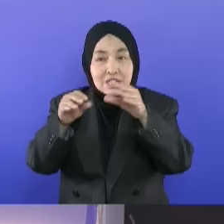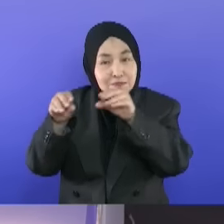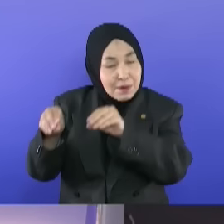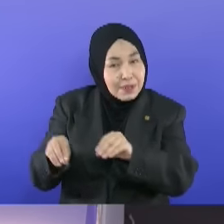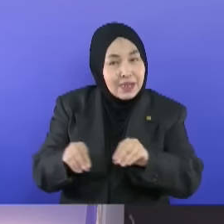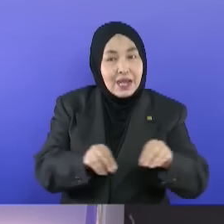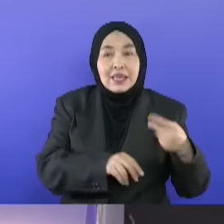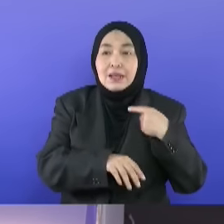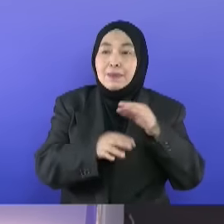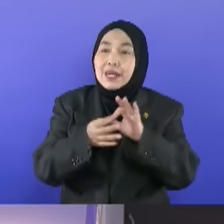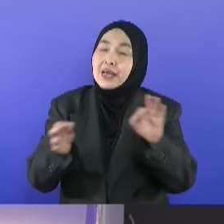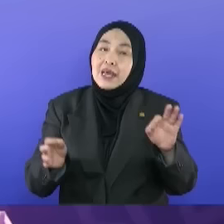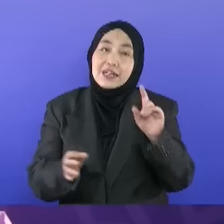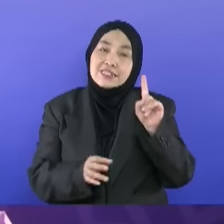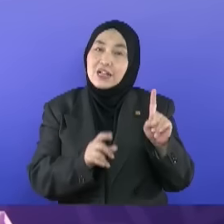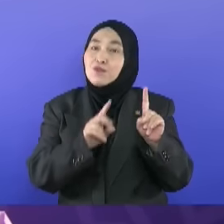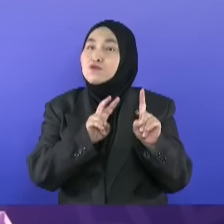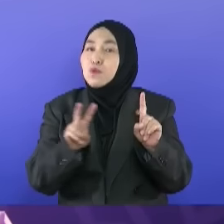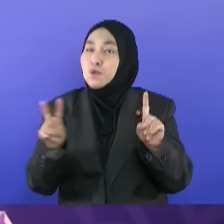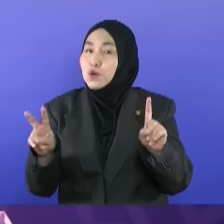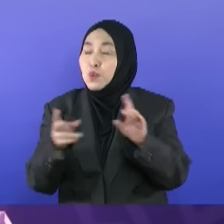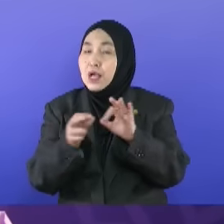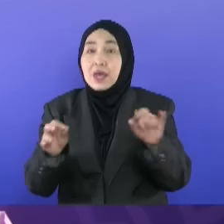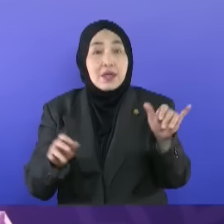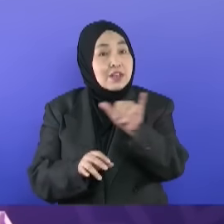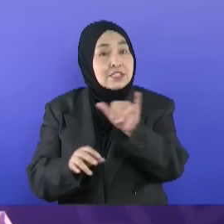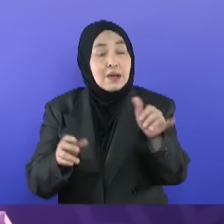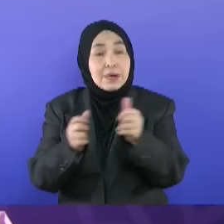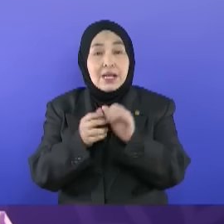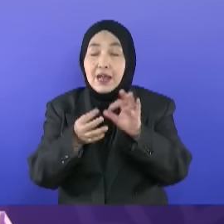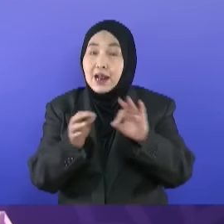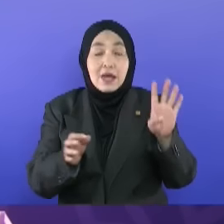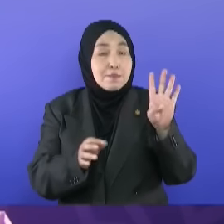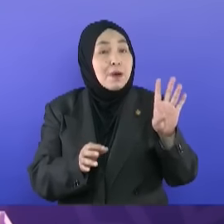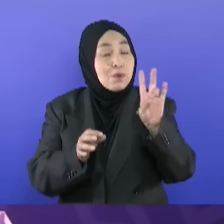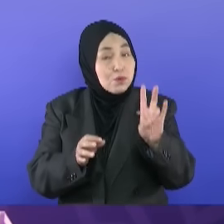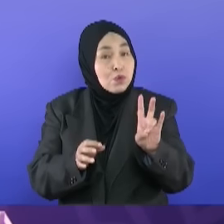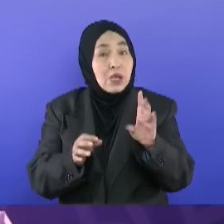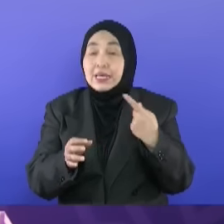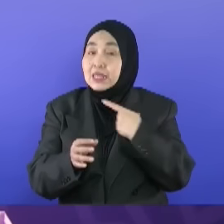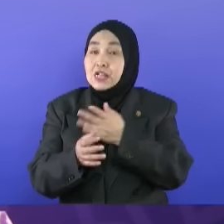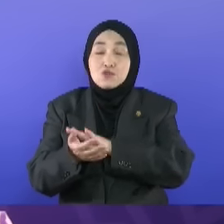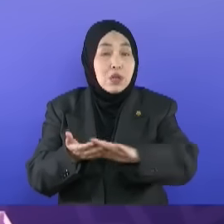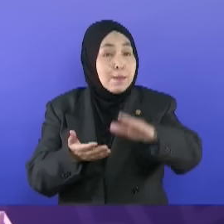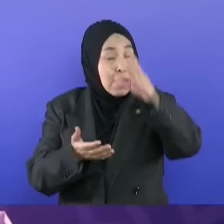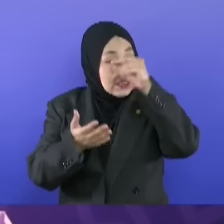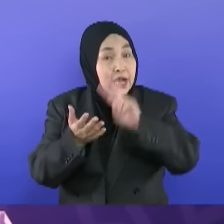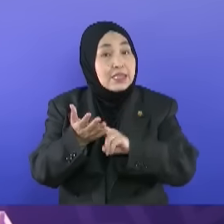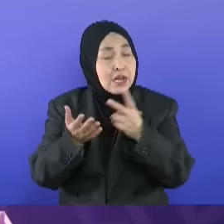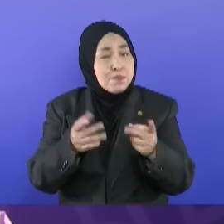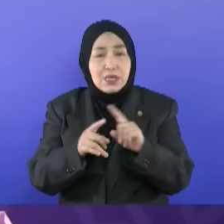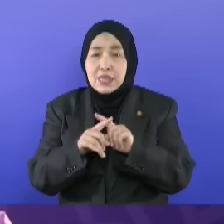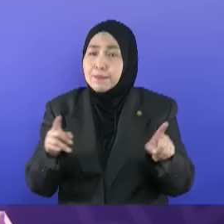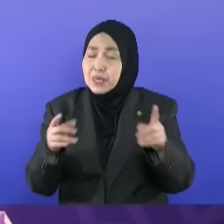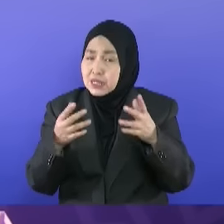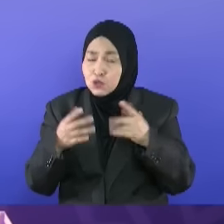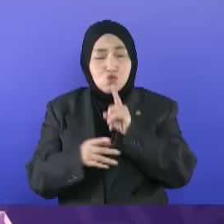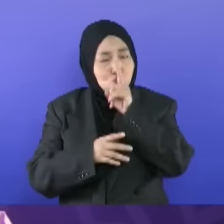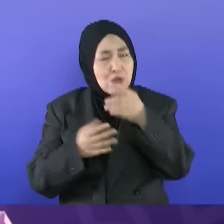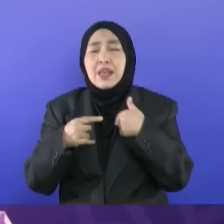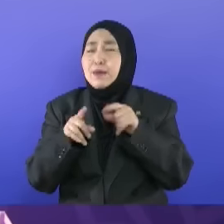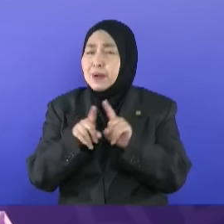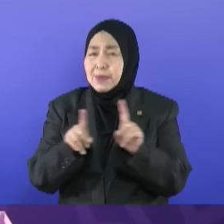pada ayat yang ke-122. Ayat yang sama dengan ayat 47 yang telah kita belajar dan tadabur. Namun sudah pasti ada